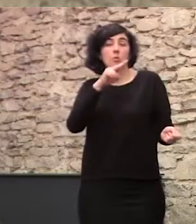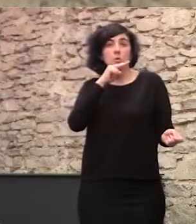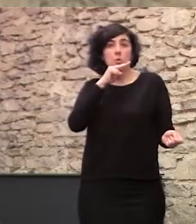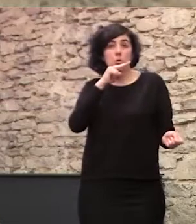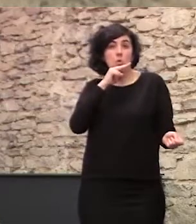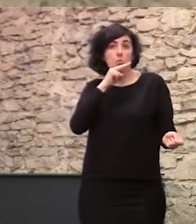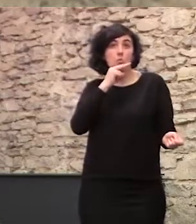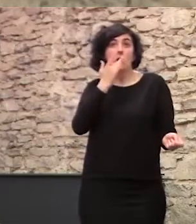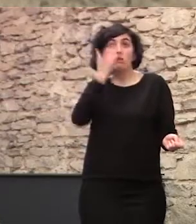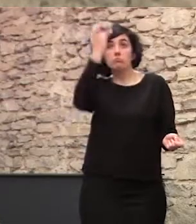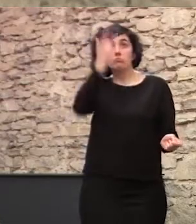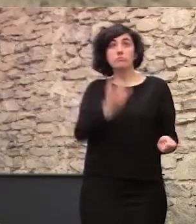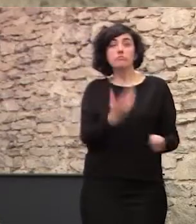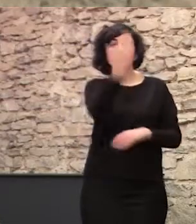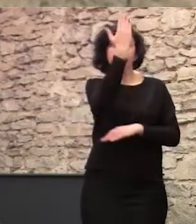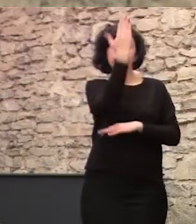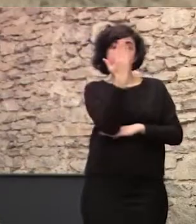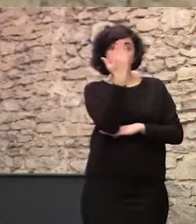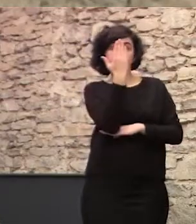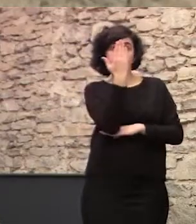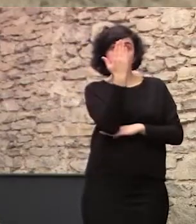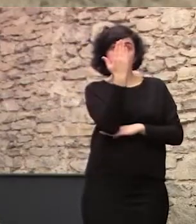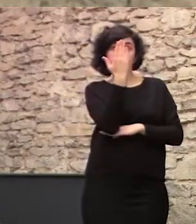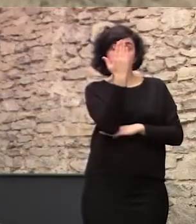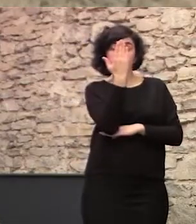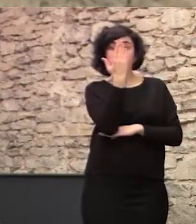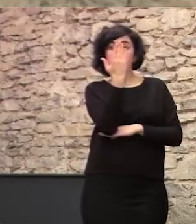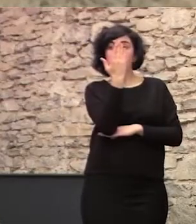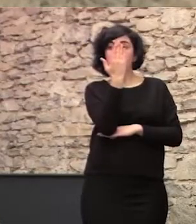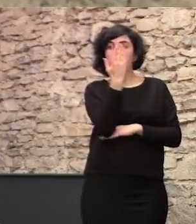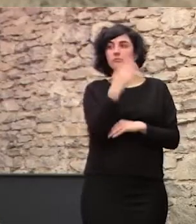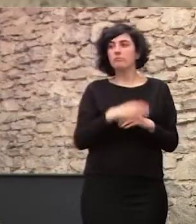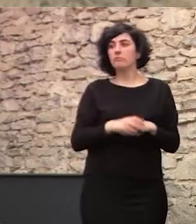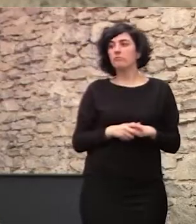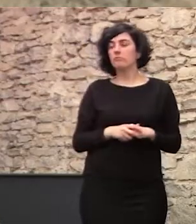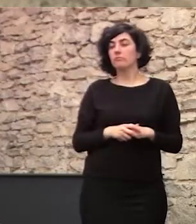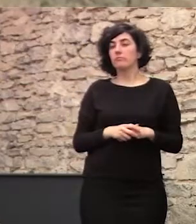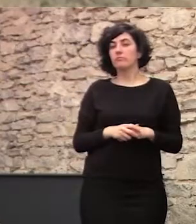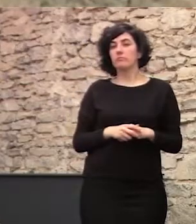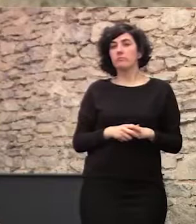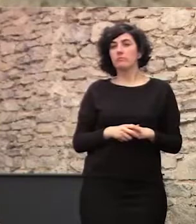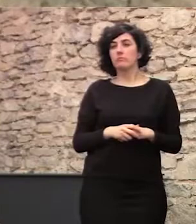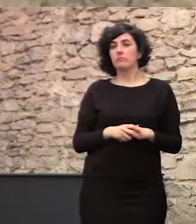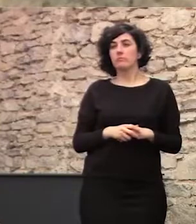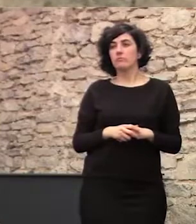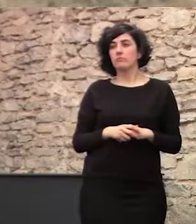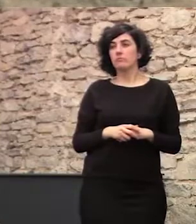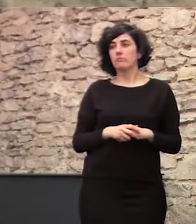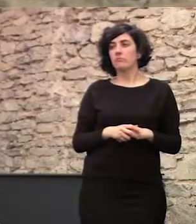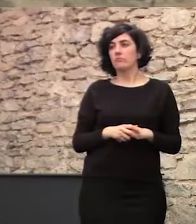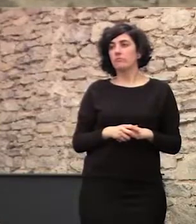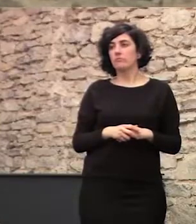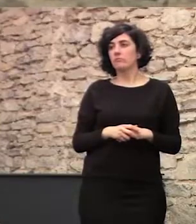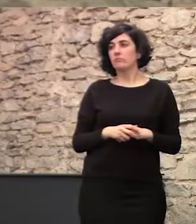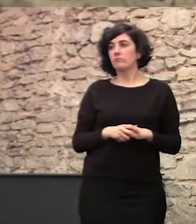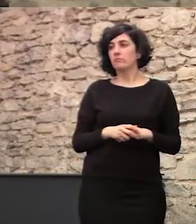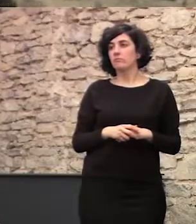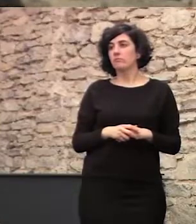Bai. Inspiraren aurrean. Ezak, ikusi, ikustena.